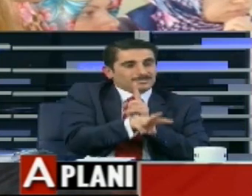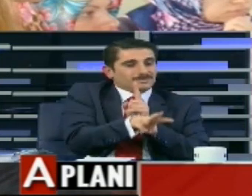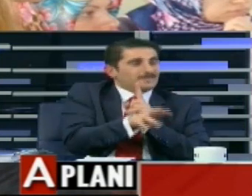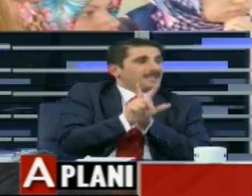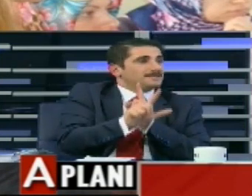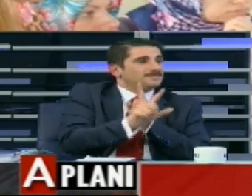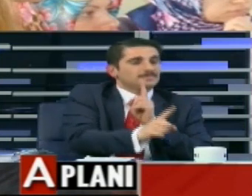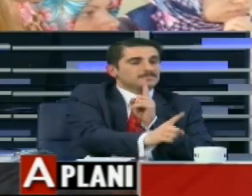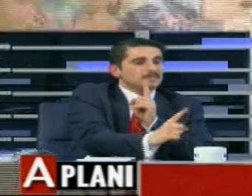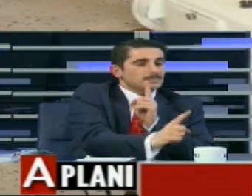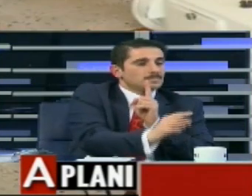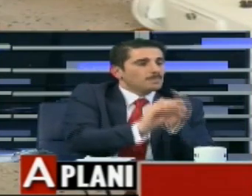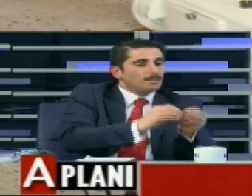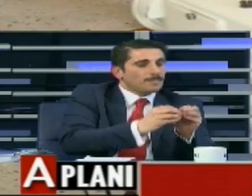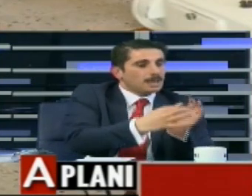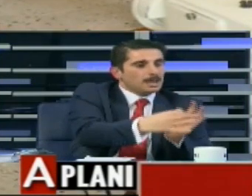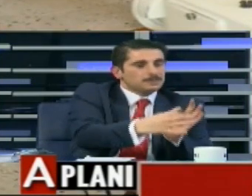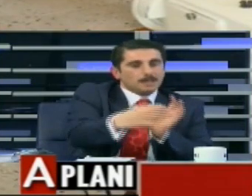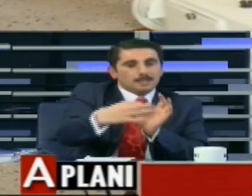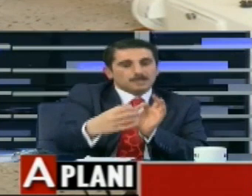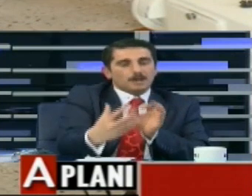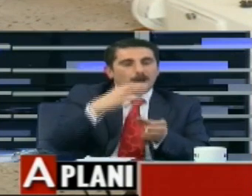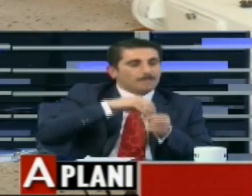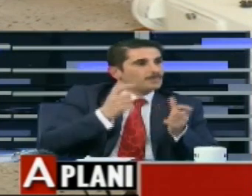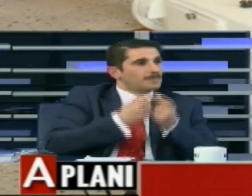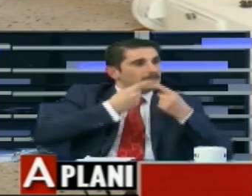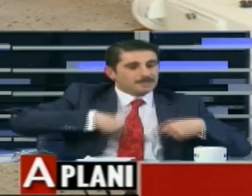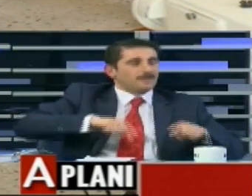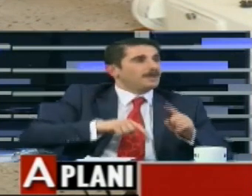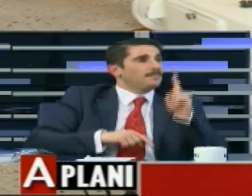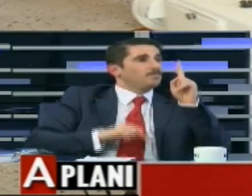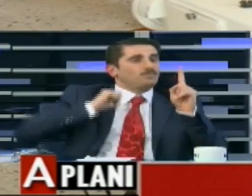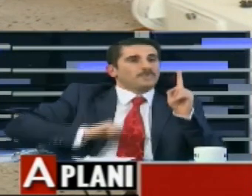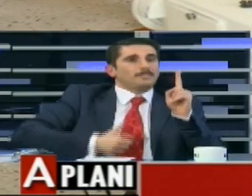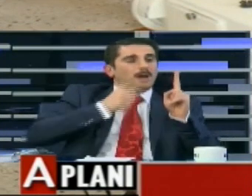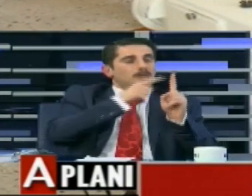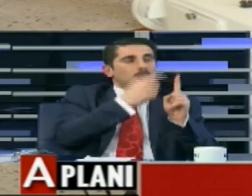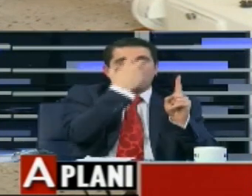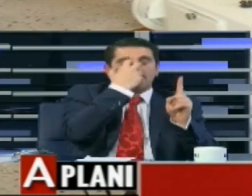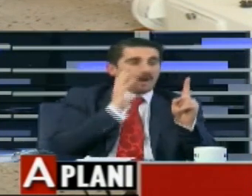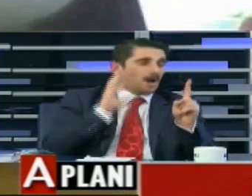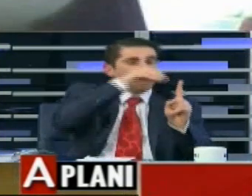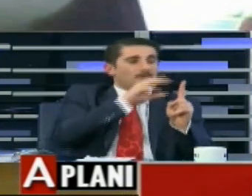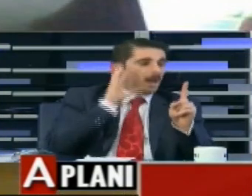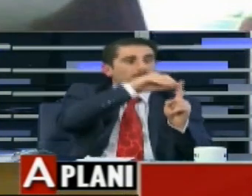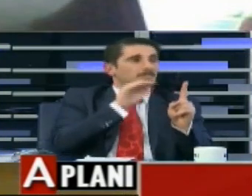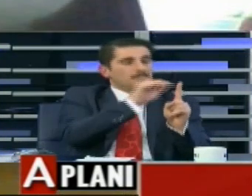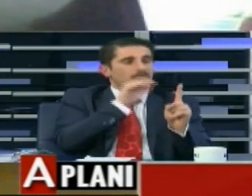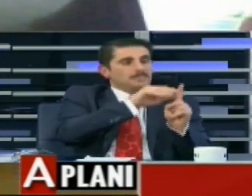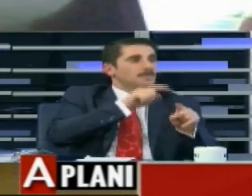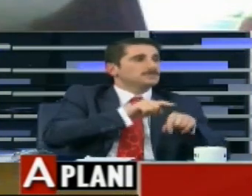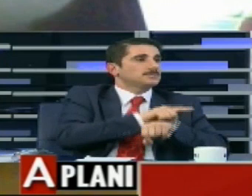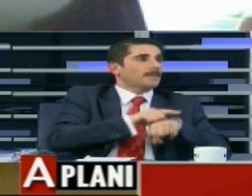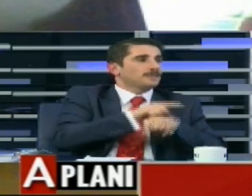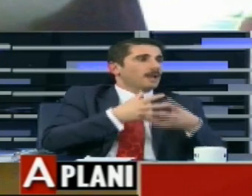danışmanı olarak bir işitme engelli, yani işaret dili bilen danışmanlar yanında bulundurması gerekiyor. Bir